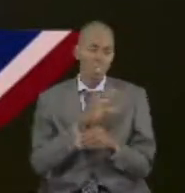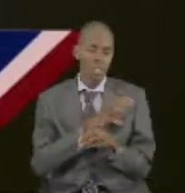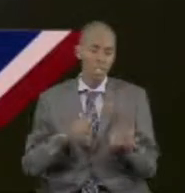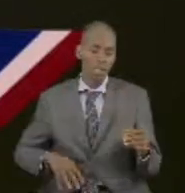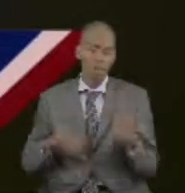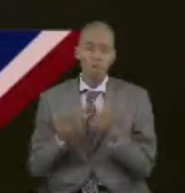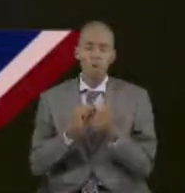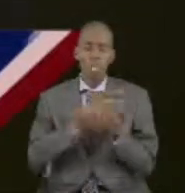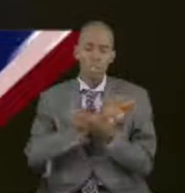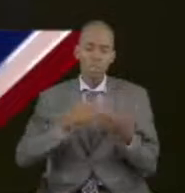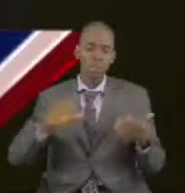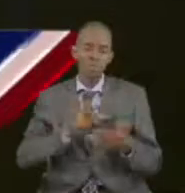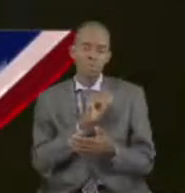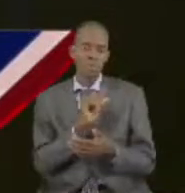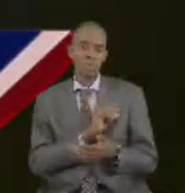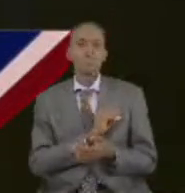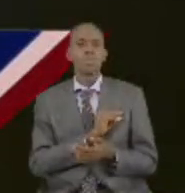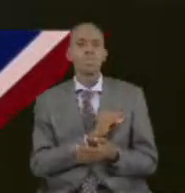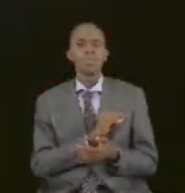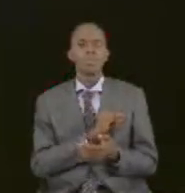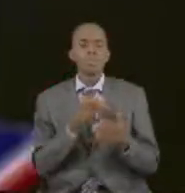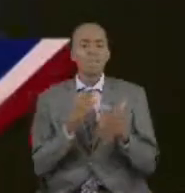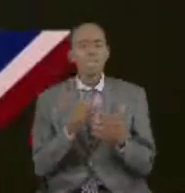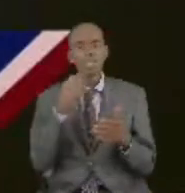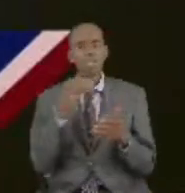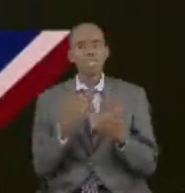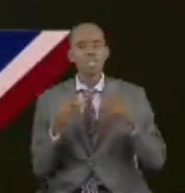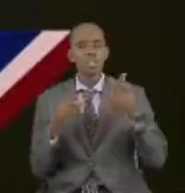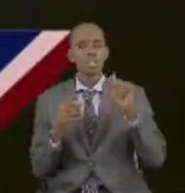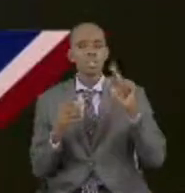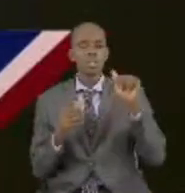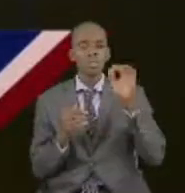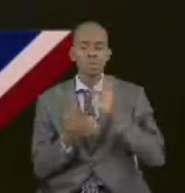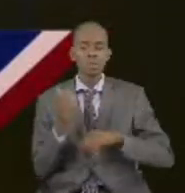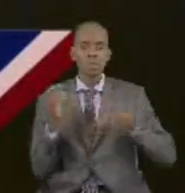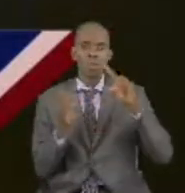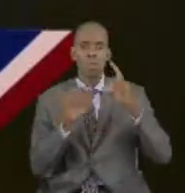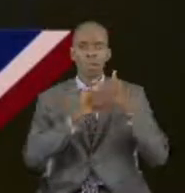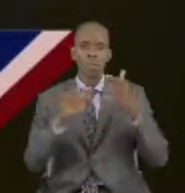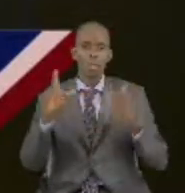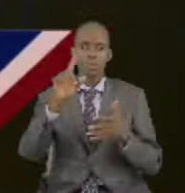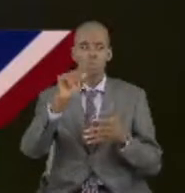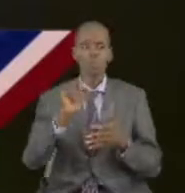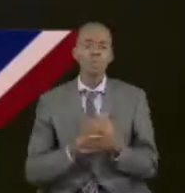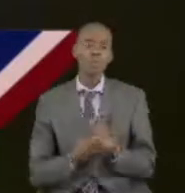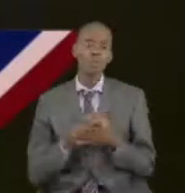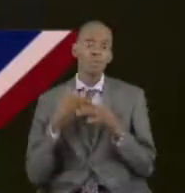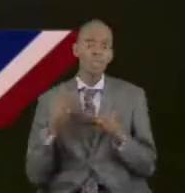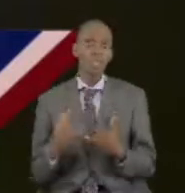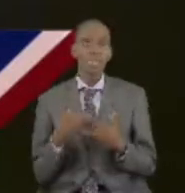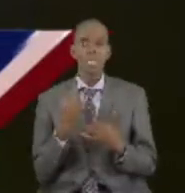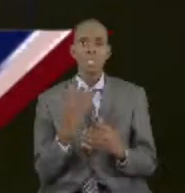avec une conscience claire et de galettes chapitre inversée verts dans ce que je vous